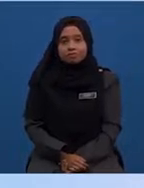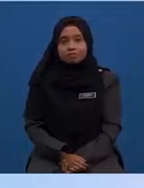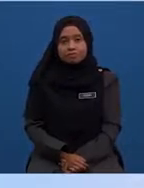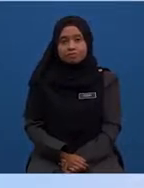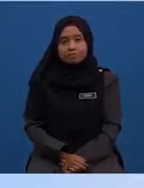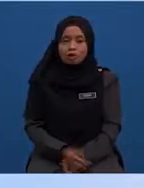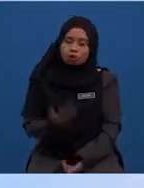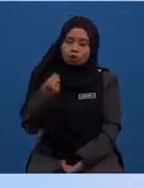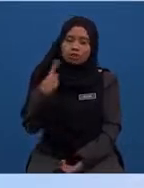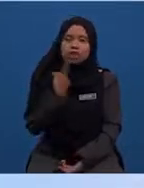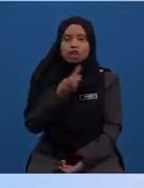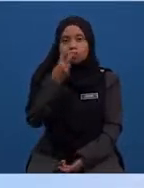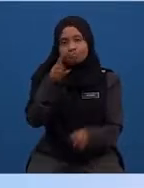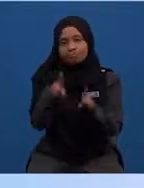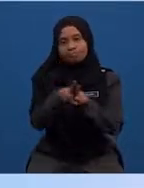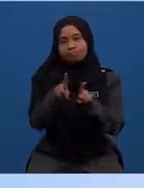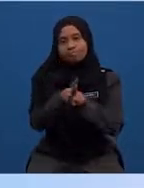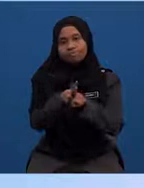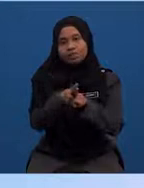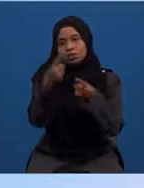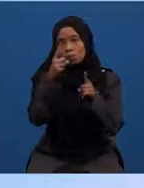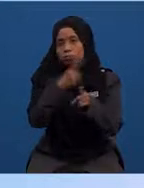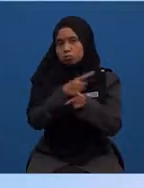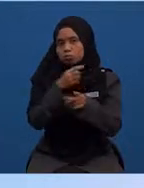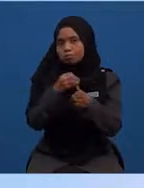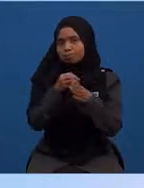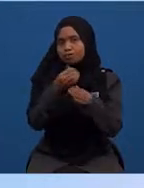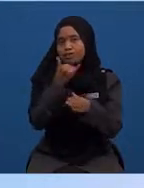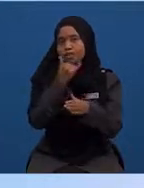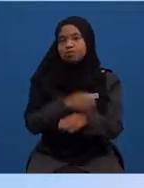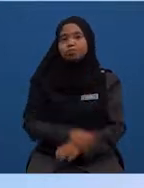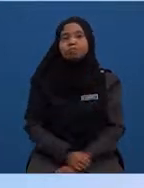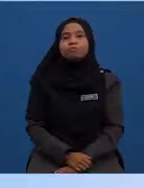Mari kita semak bersama-sama. Adakah jawapan anda betul?